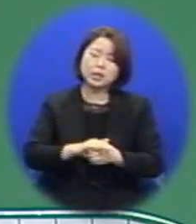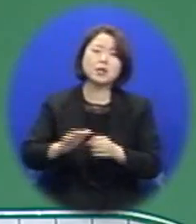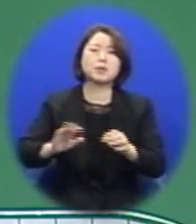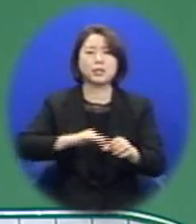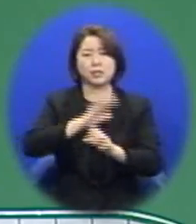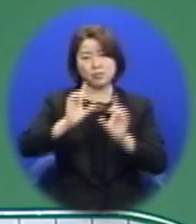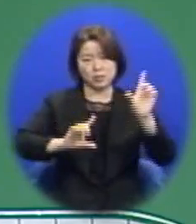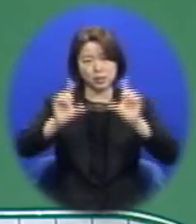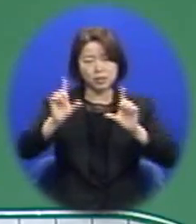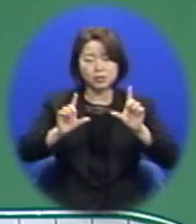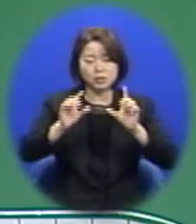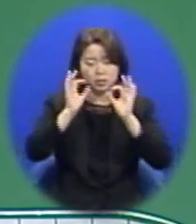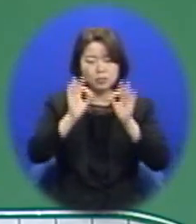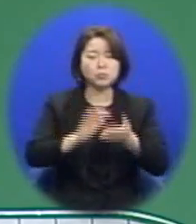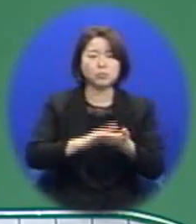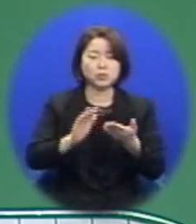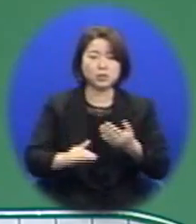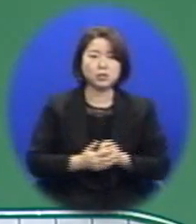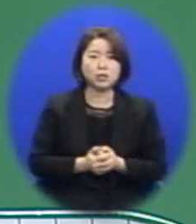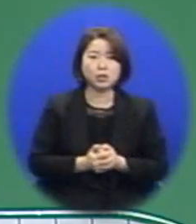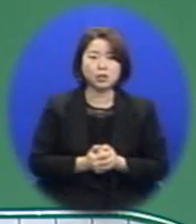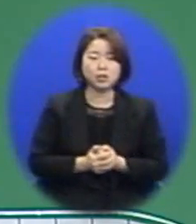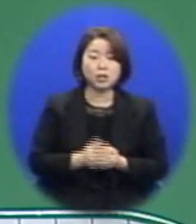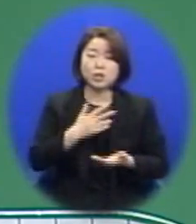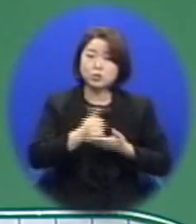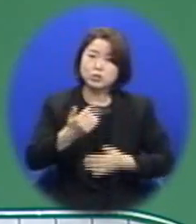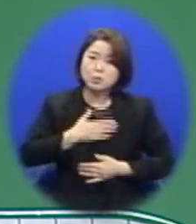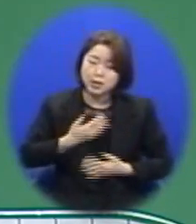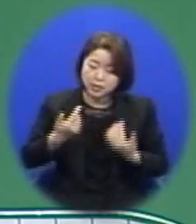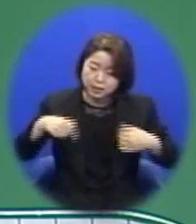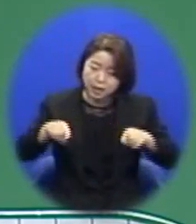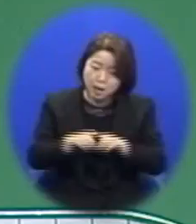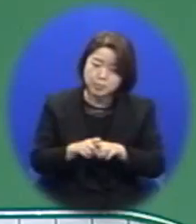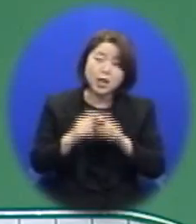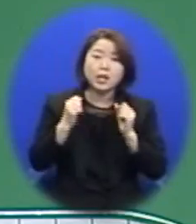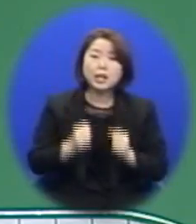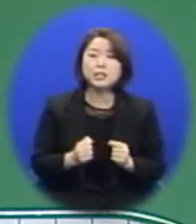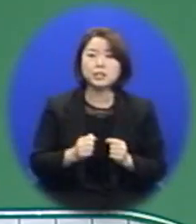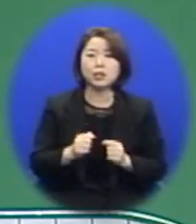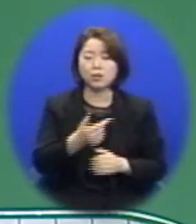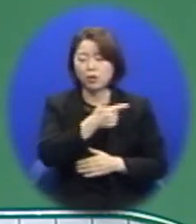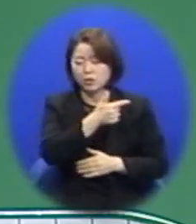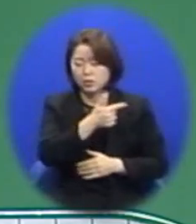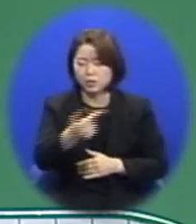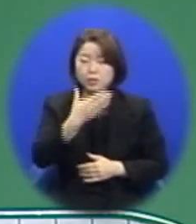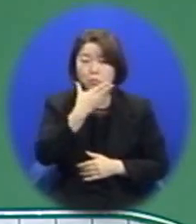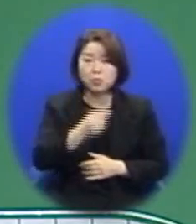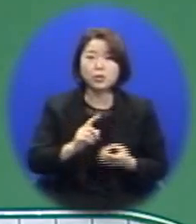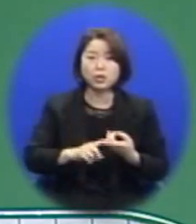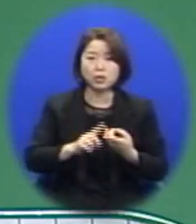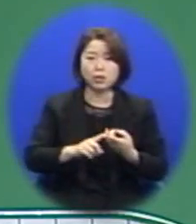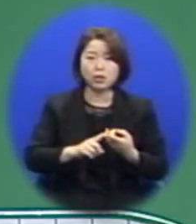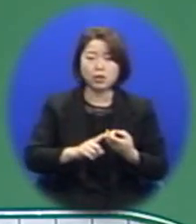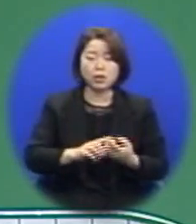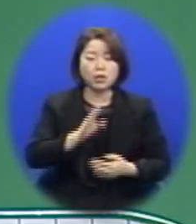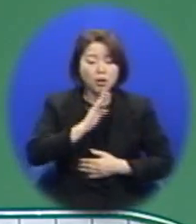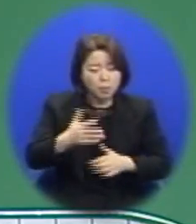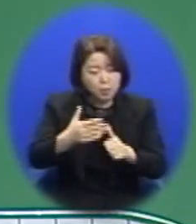여러분 항상 주님이 나와 함께 계시다는 게 얼마나 큰 복인지 정말 붙잡아야